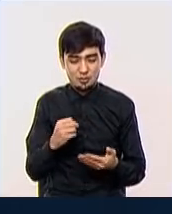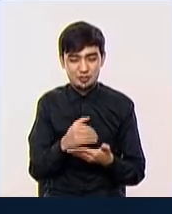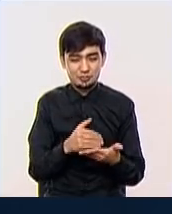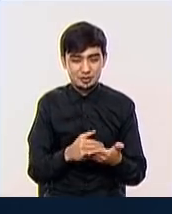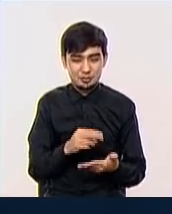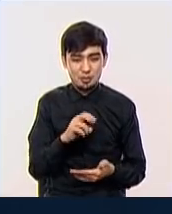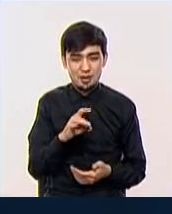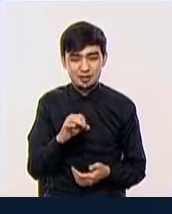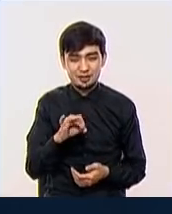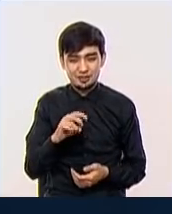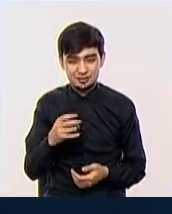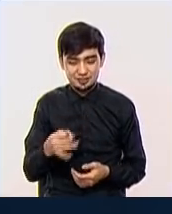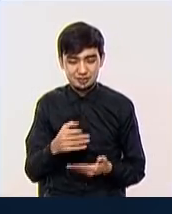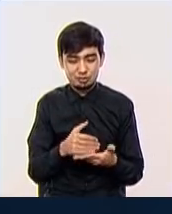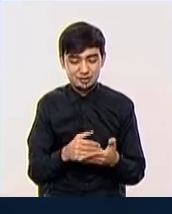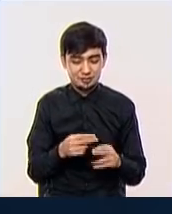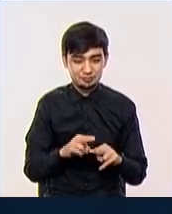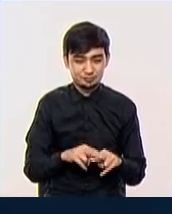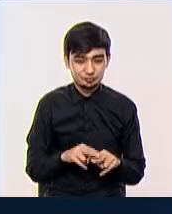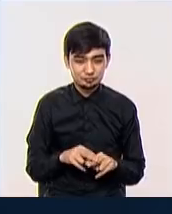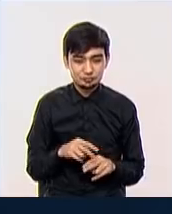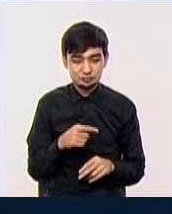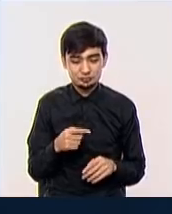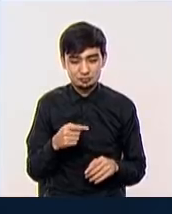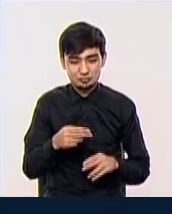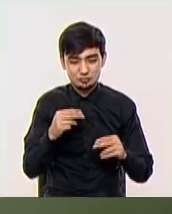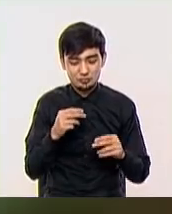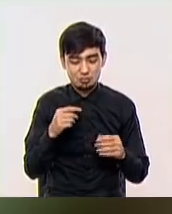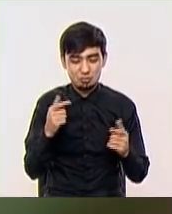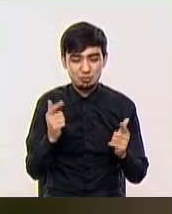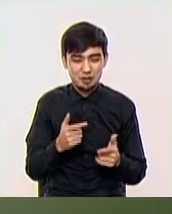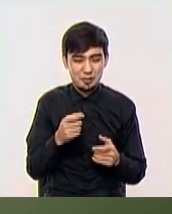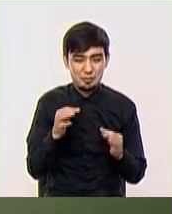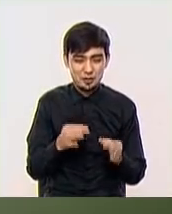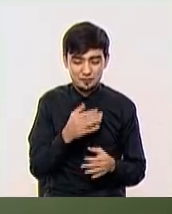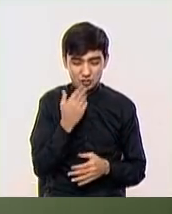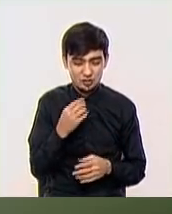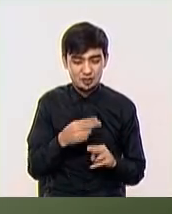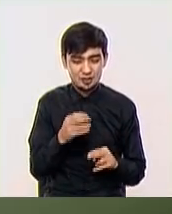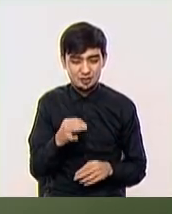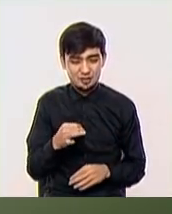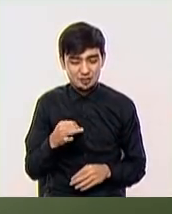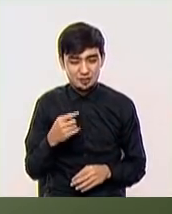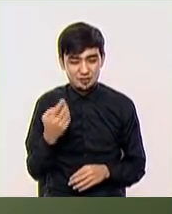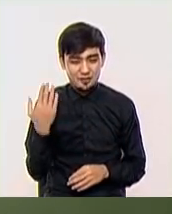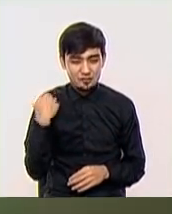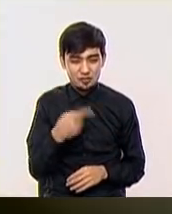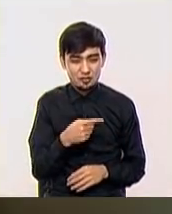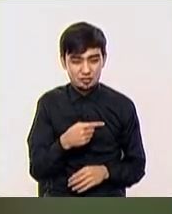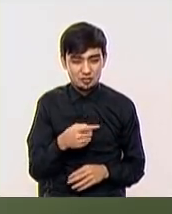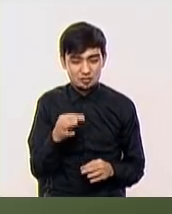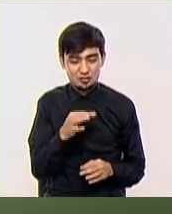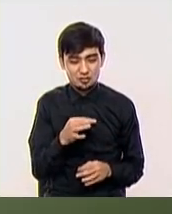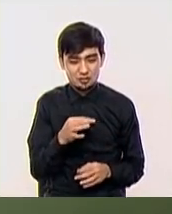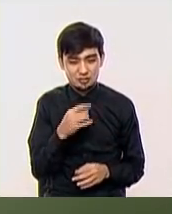список, яғни ол меніңше дұрыс емес сияқты көрінеді. Бұрын есіңізде болар adam